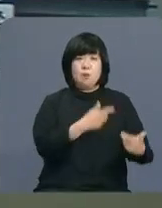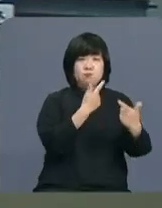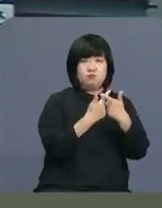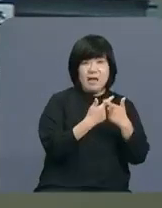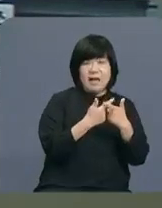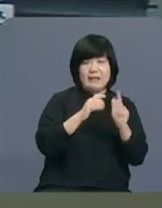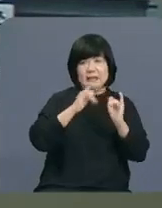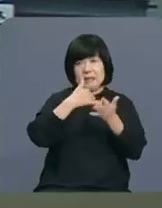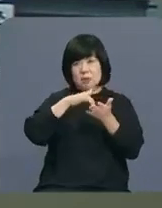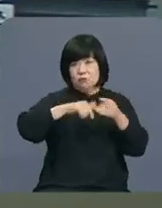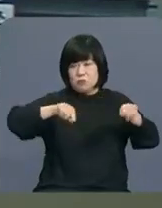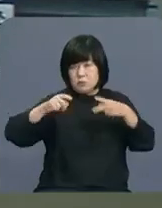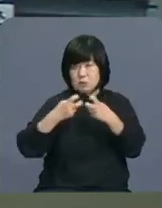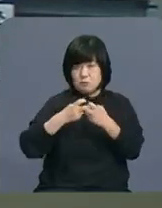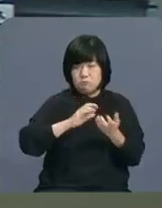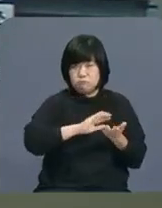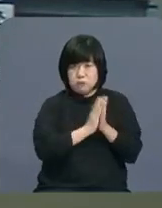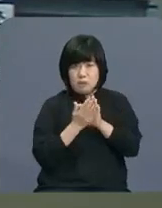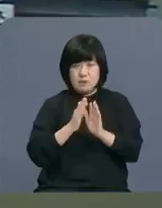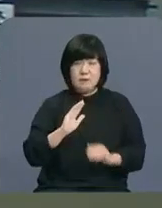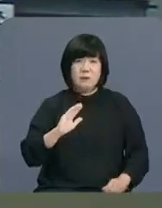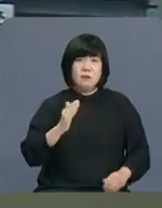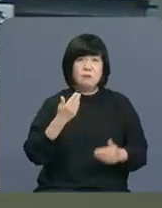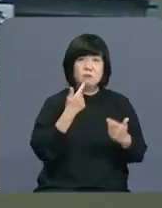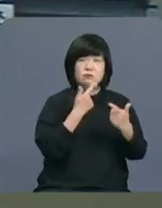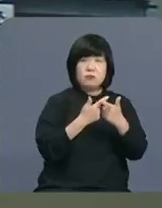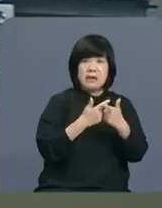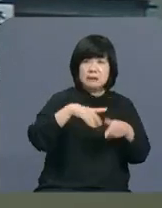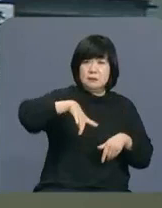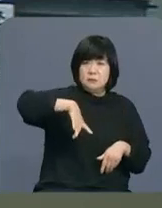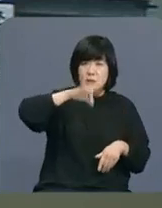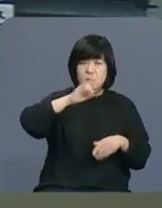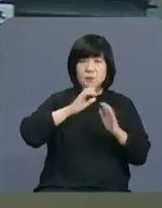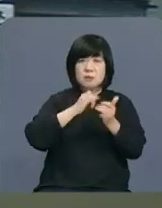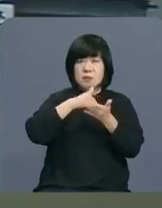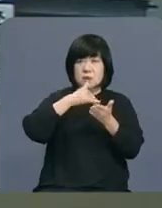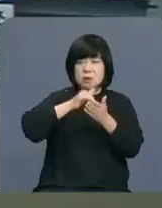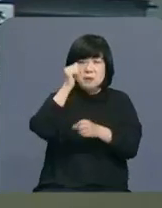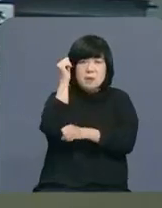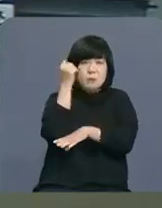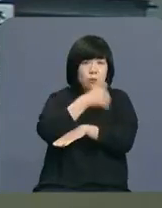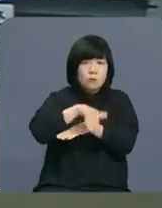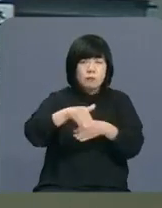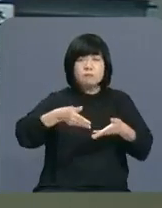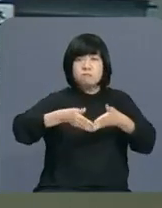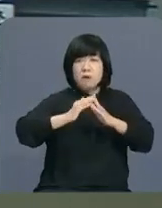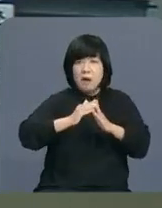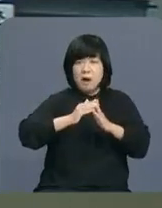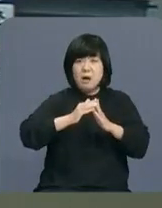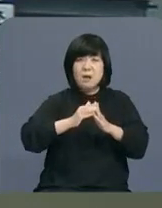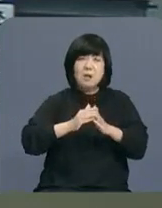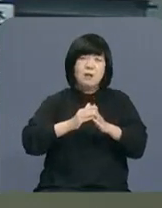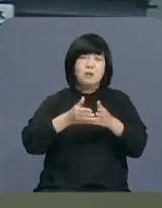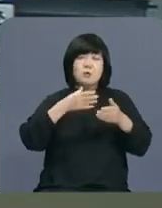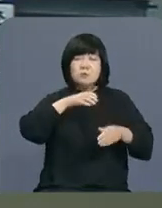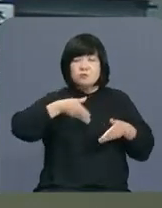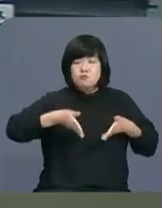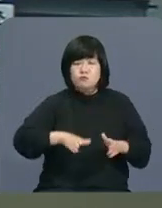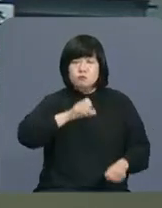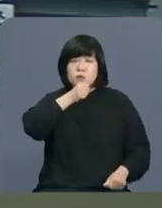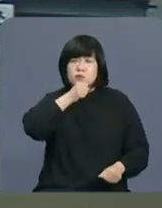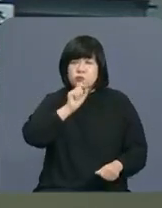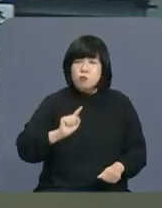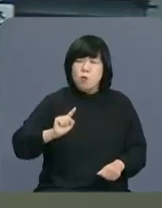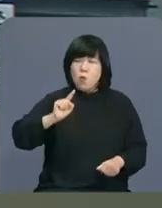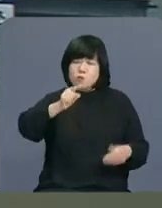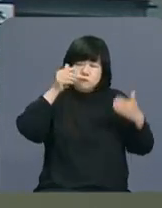부산의 인구정책 기조가 확 바뀝니다. 부산시가 처음으로 인구정책 기본계획을 수립해 더 이상 출산율 높이기에만 매달리지